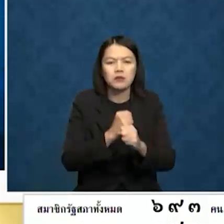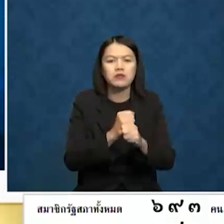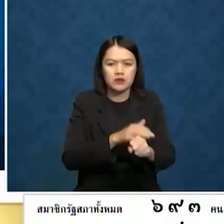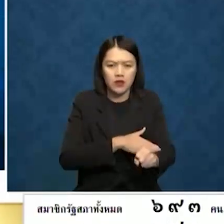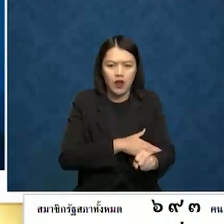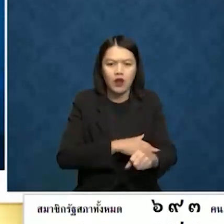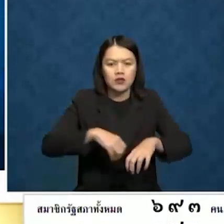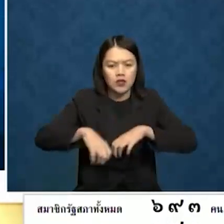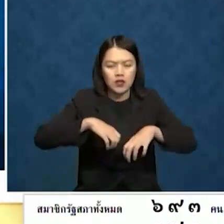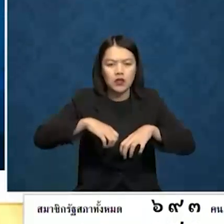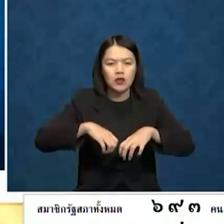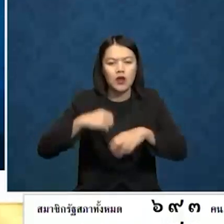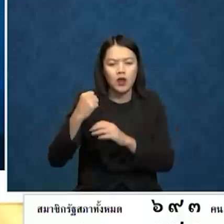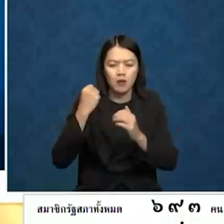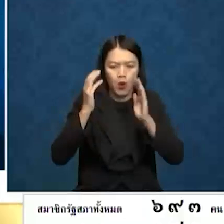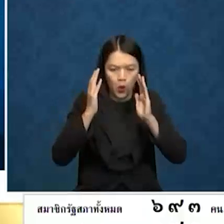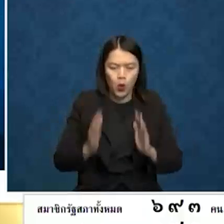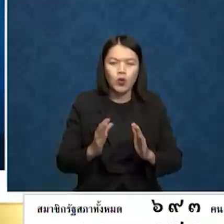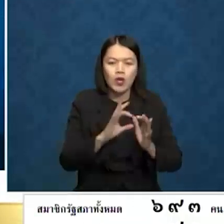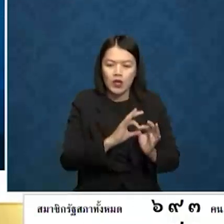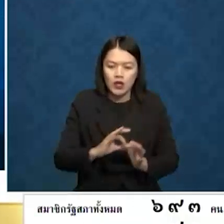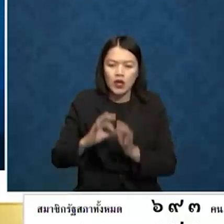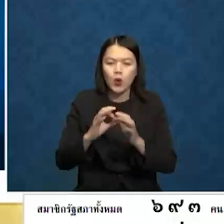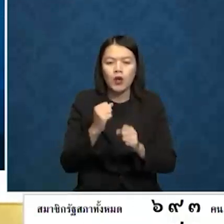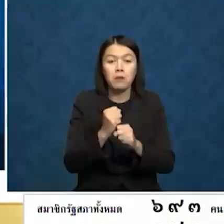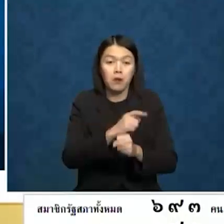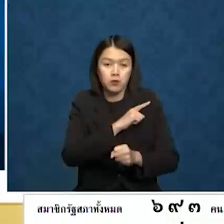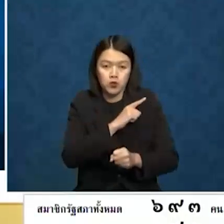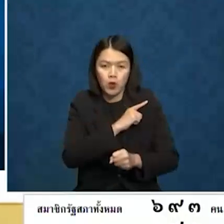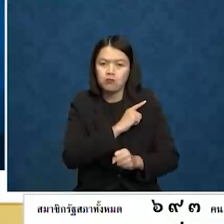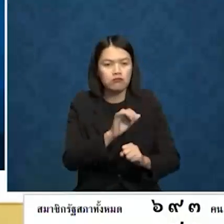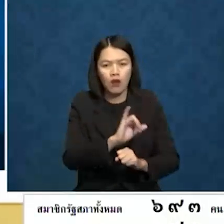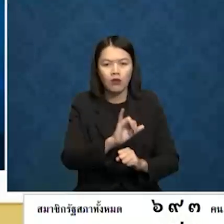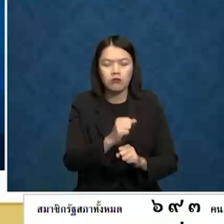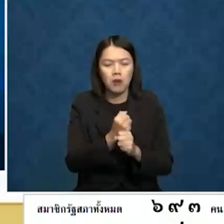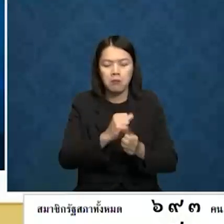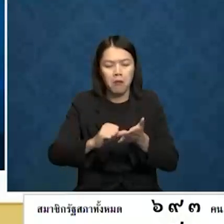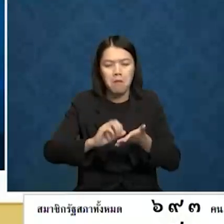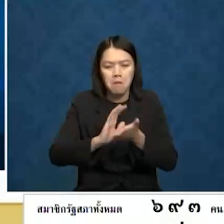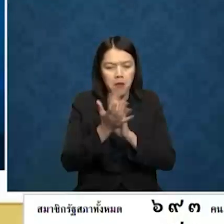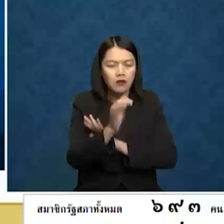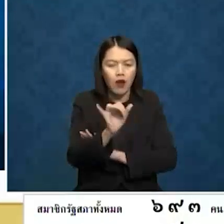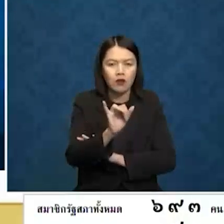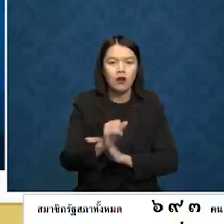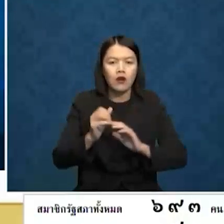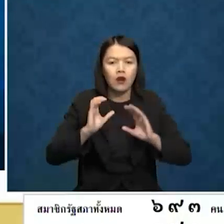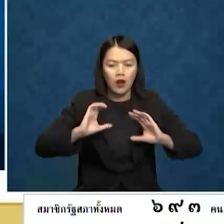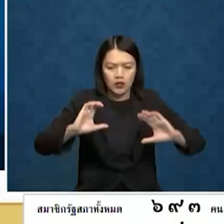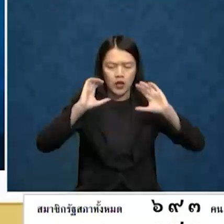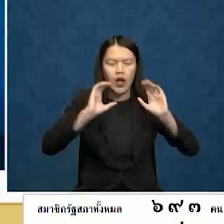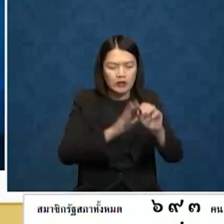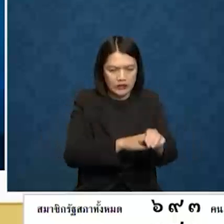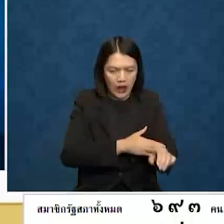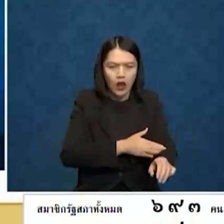ปรับขนาดของกำลังคนให้สอดคล้องต่อภารกิจก็ยังไม่มีอะไรเปลี่ยนแปลงนะครับระบบราชการก็ยังล่